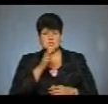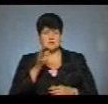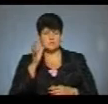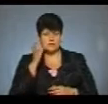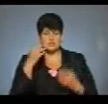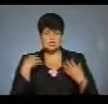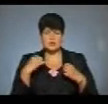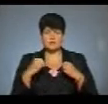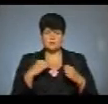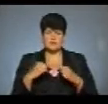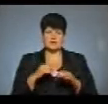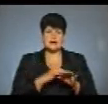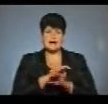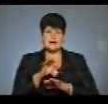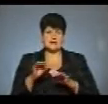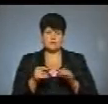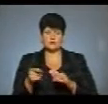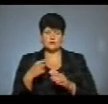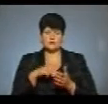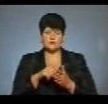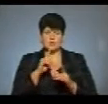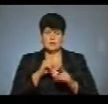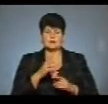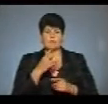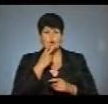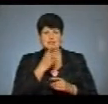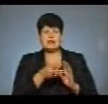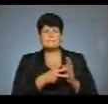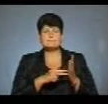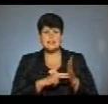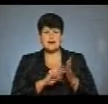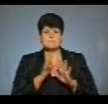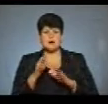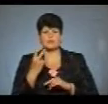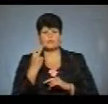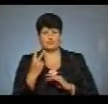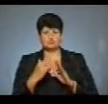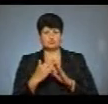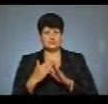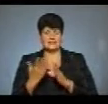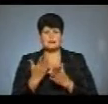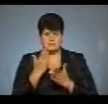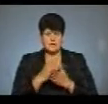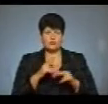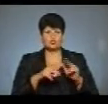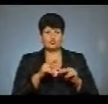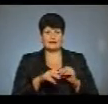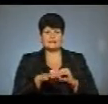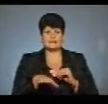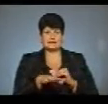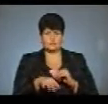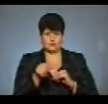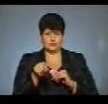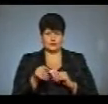містобудування, архітектури та кадастру Тернопільської міської ради Василь Бесаа показав план парку та двох житлових будинків, які мали б збудувати на території